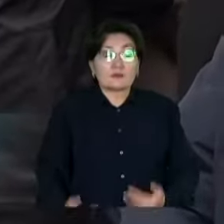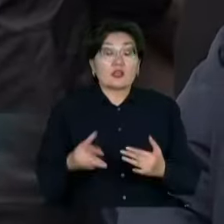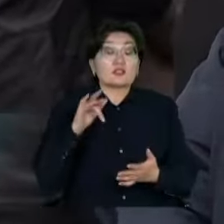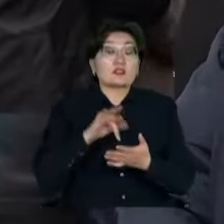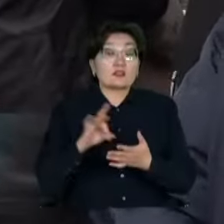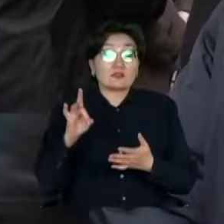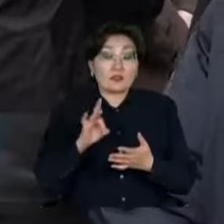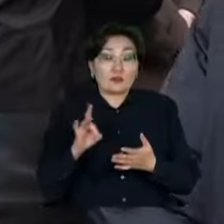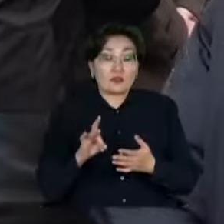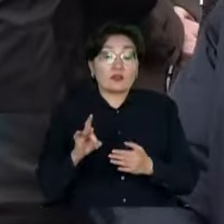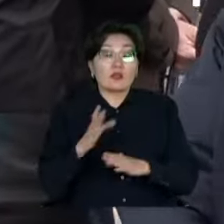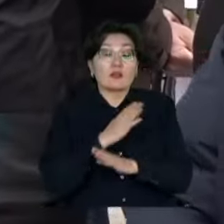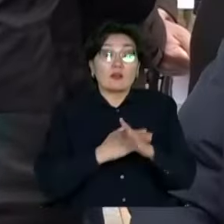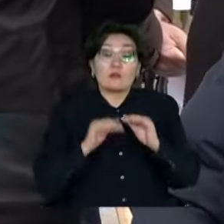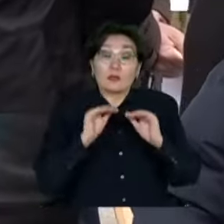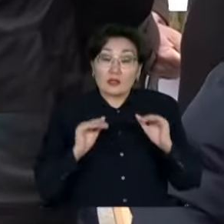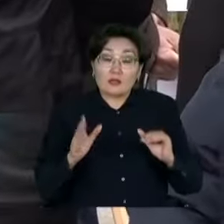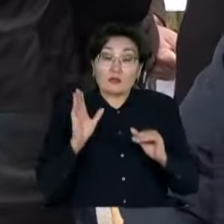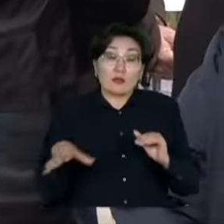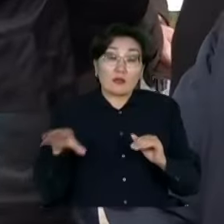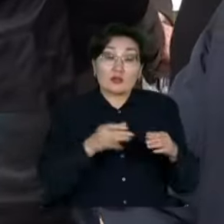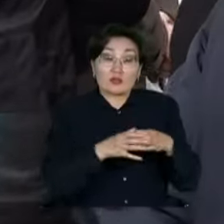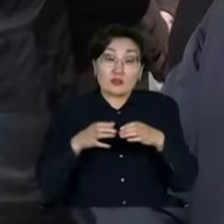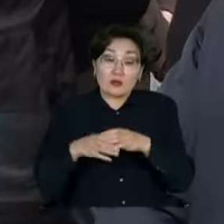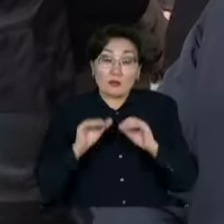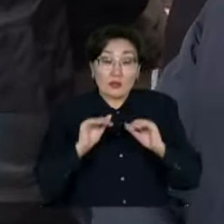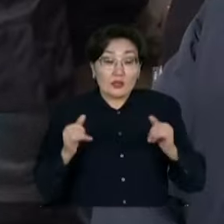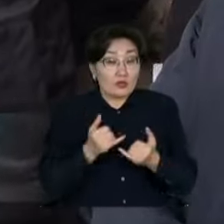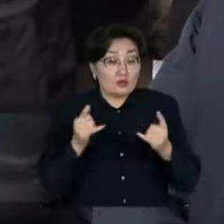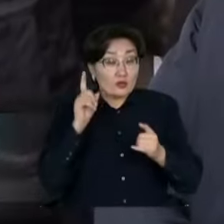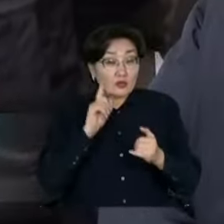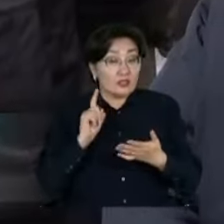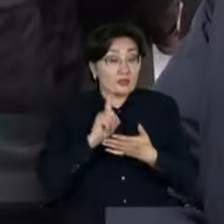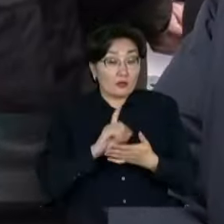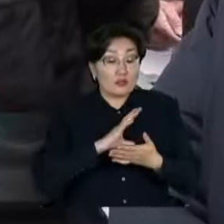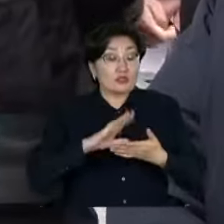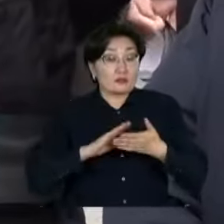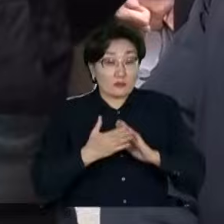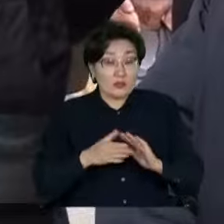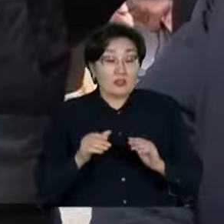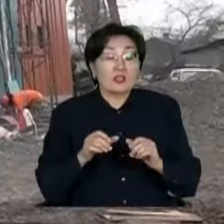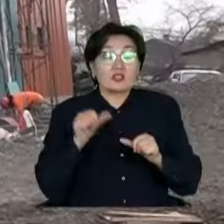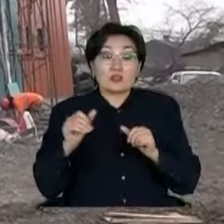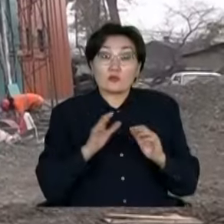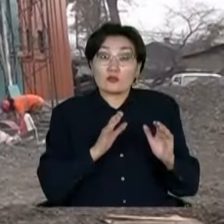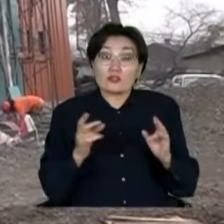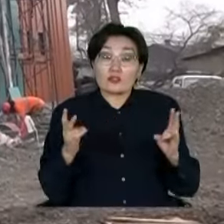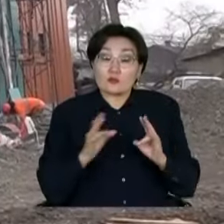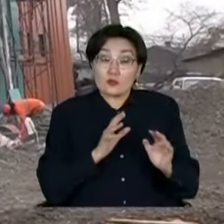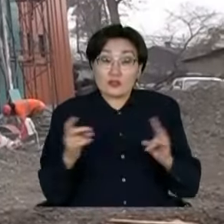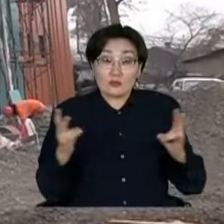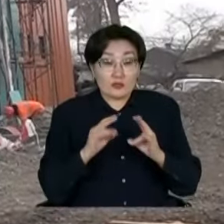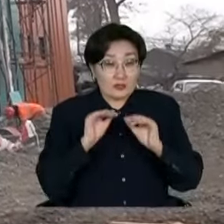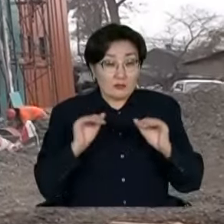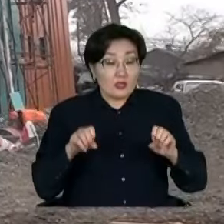Орталық инклюзивті, яғни барлық санаттағы балалар үшін қолайлы болуы керек деп келіскенбіз. Ерекше күтімді қажет ететін оқушылар үшін